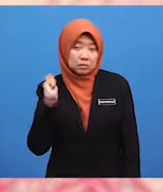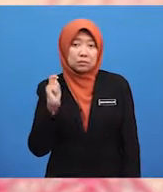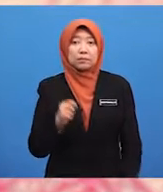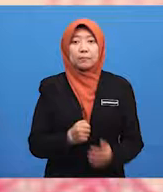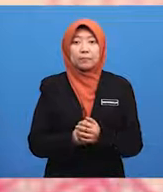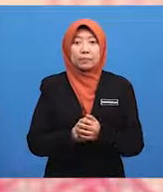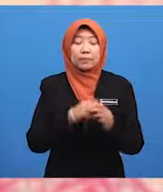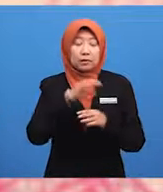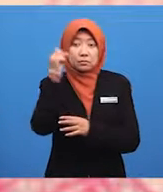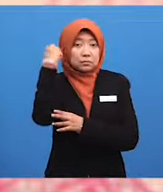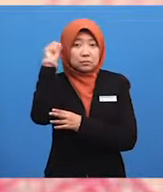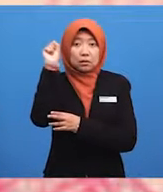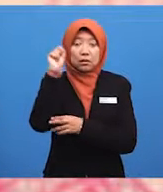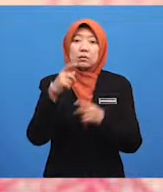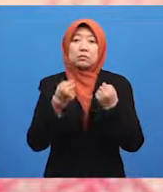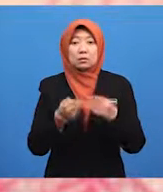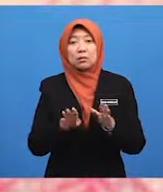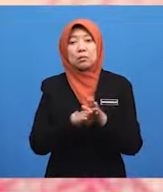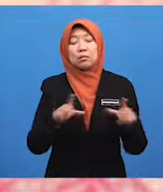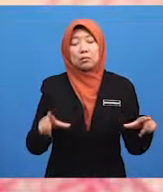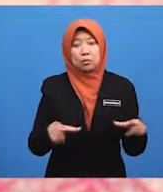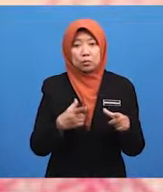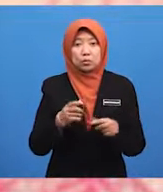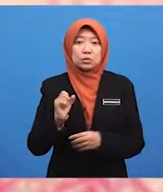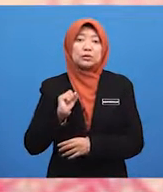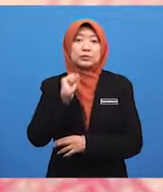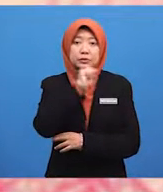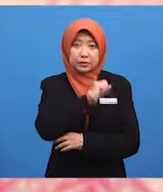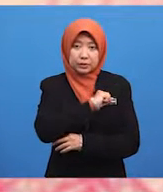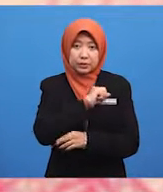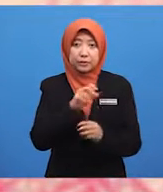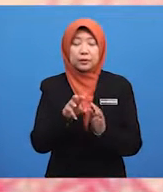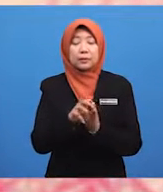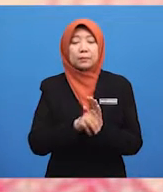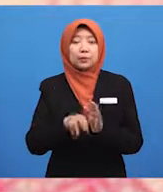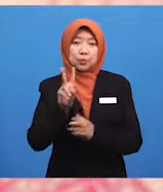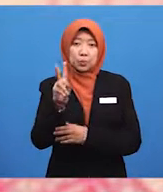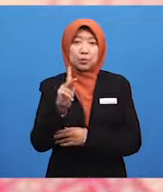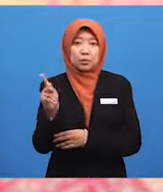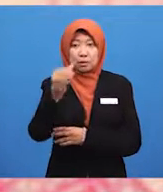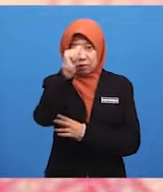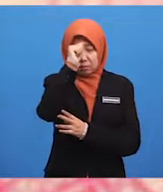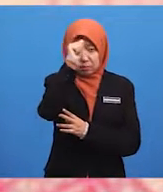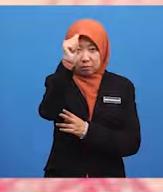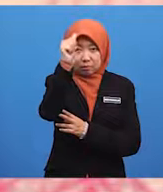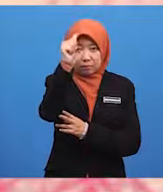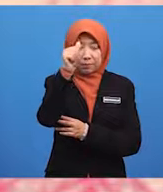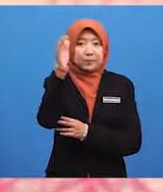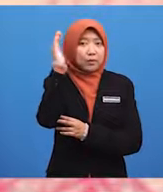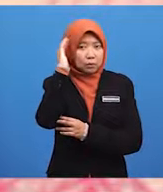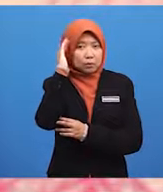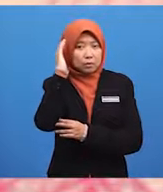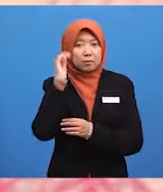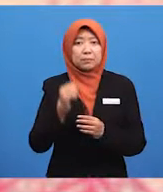Tanpa disedari, telah berlakunya perbuatan syirik iaitu menduakan Allah. Tahukah